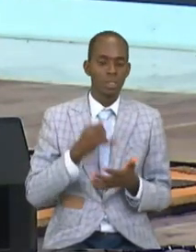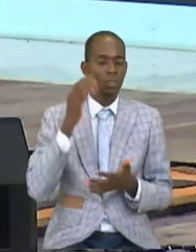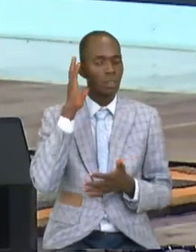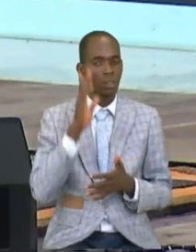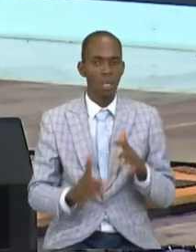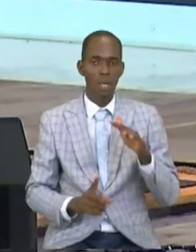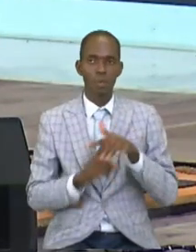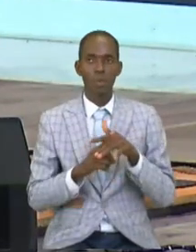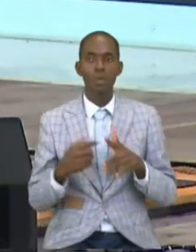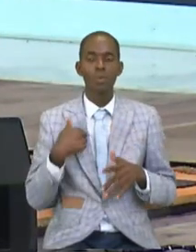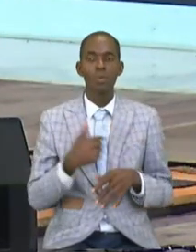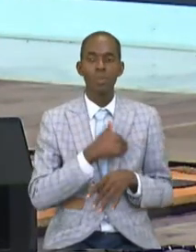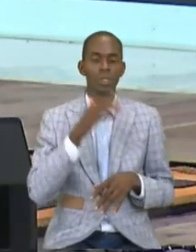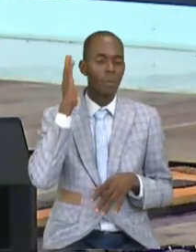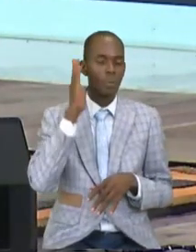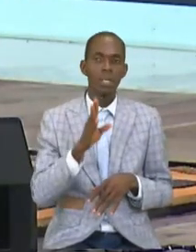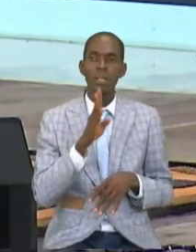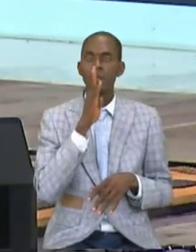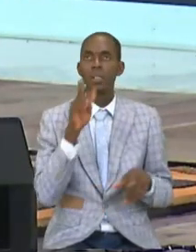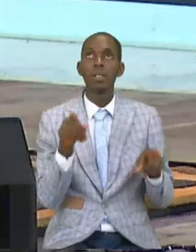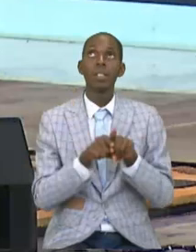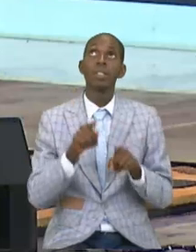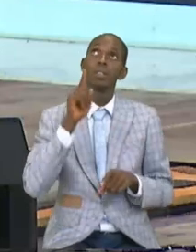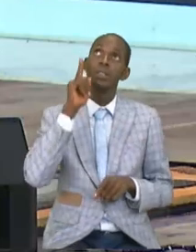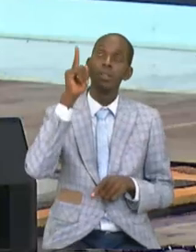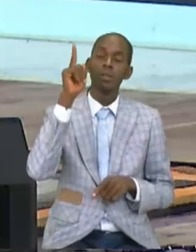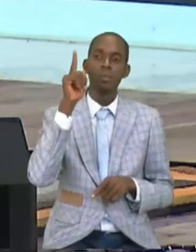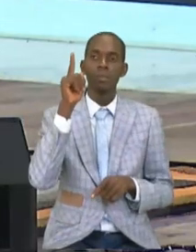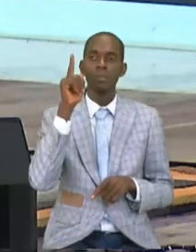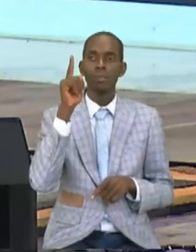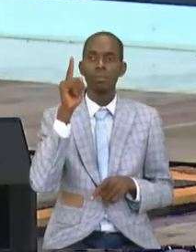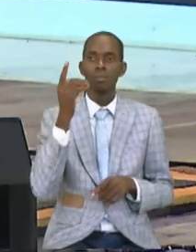sera manifesté, nous serons semblables à lui.